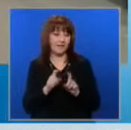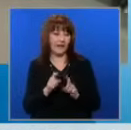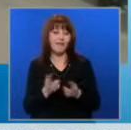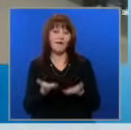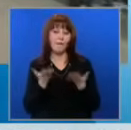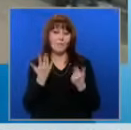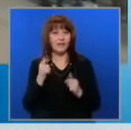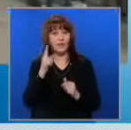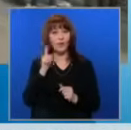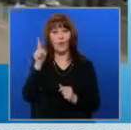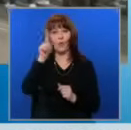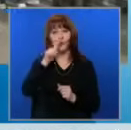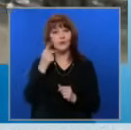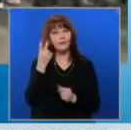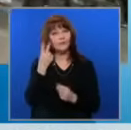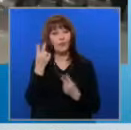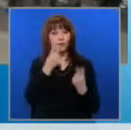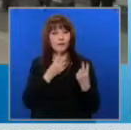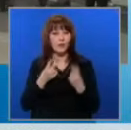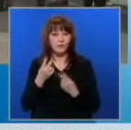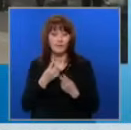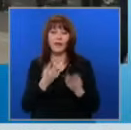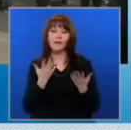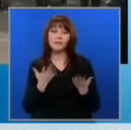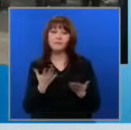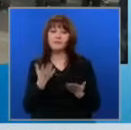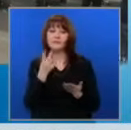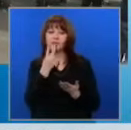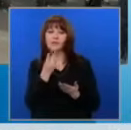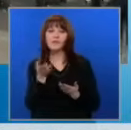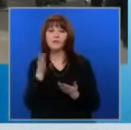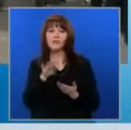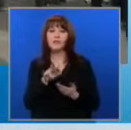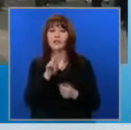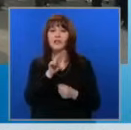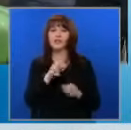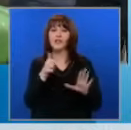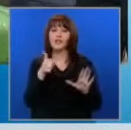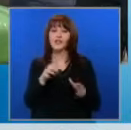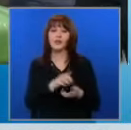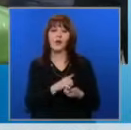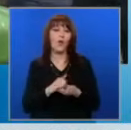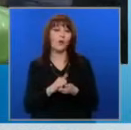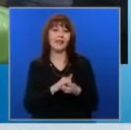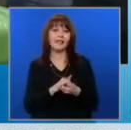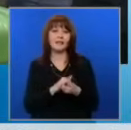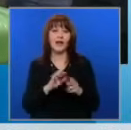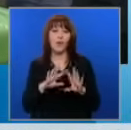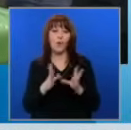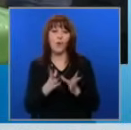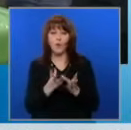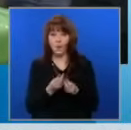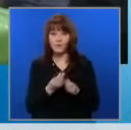утрешното прецизиране на споразумението. Но ето още от мотивите на тези 26 земеделски организации от общо около 200